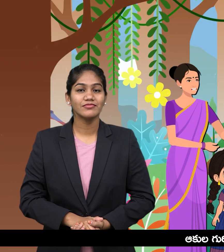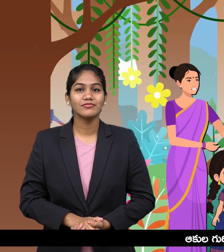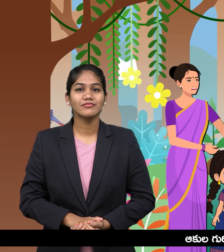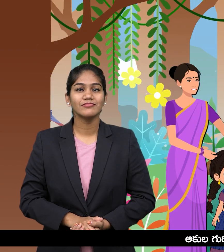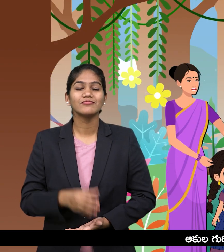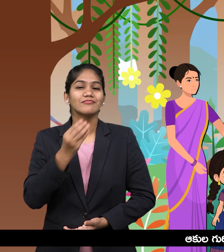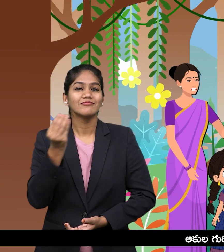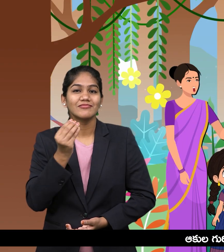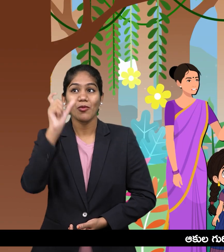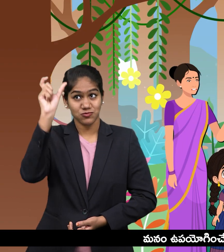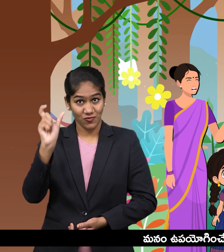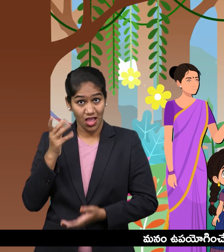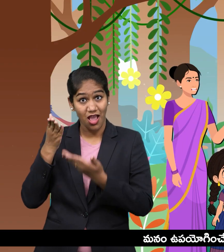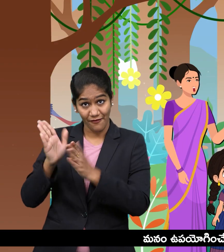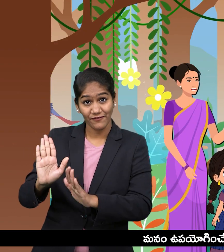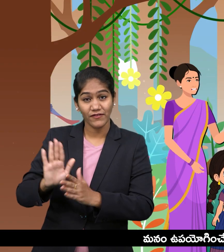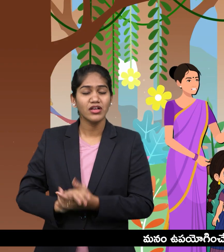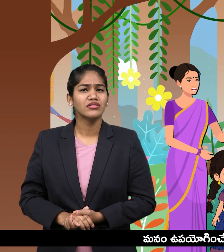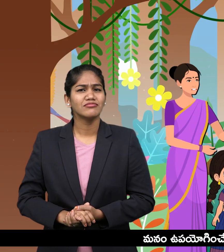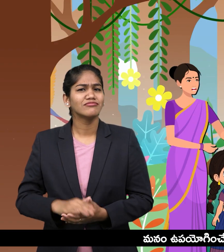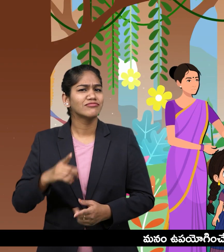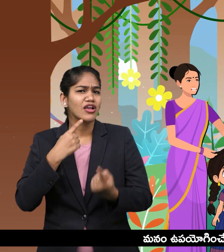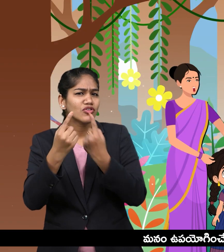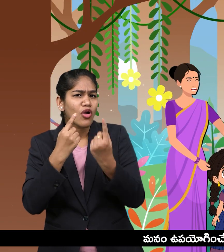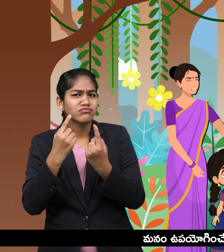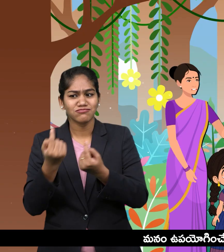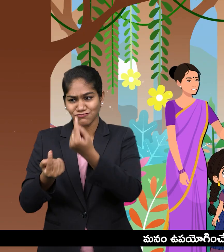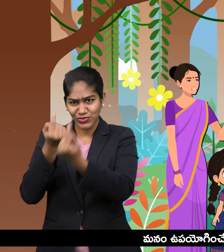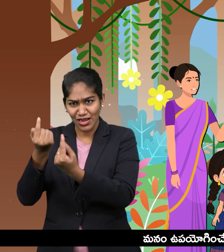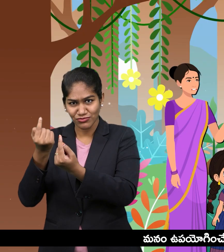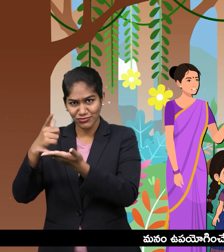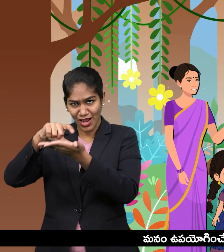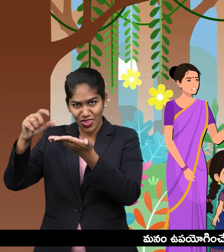ఆకుల గురించి మాట్లాడేటప్పుడు మనం ఉపయోగించే కొన్ని పదాలు ఇక్కడ ఉన్నాయి.